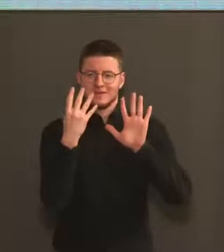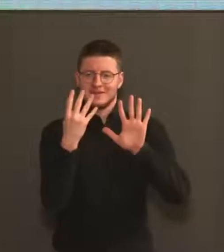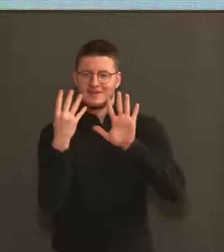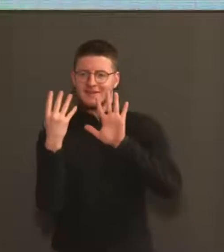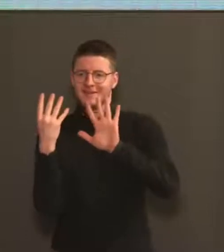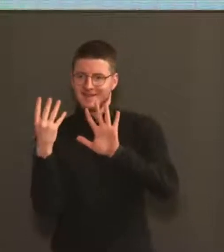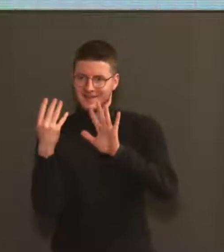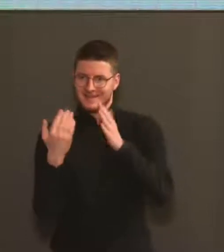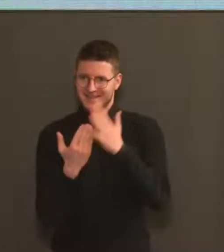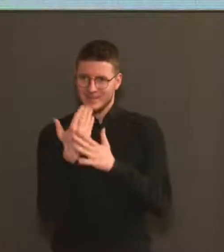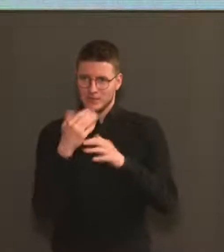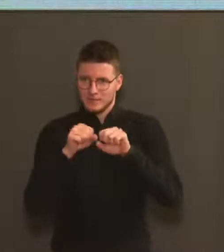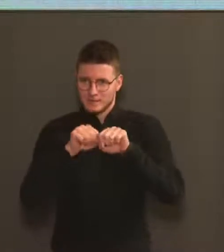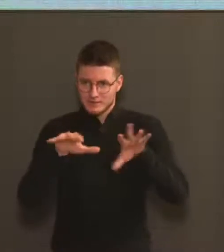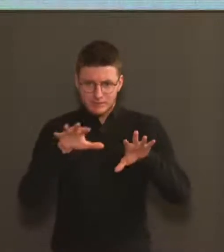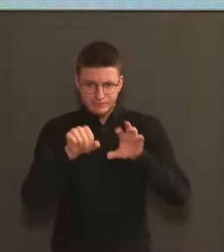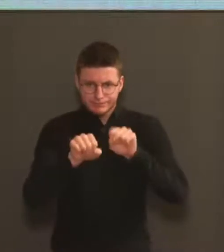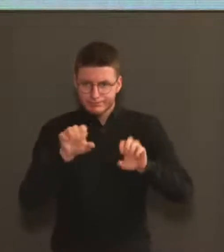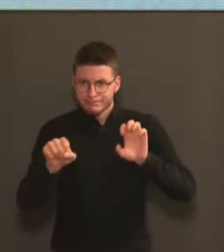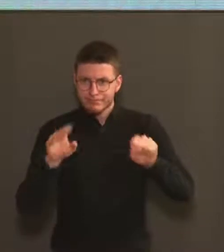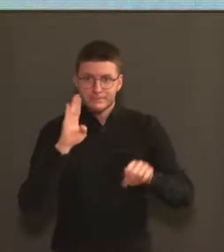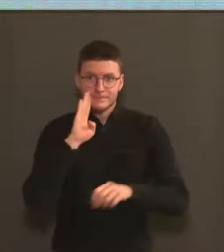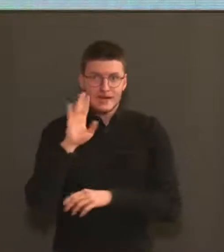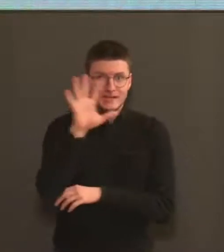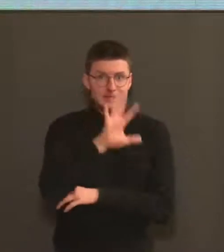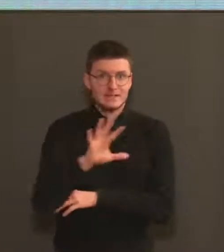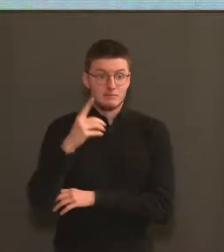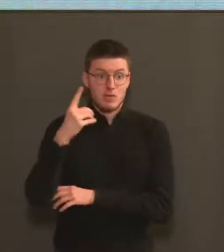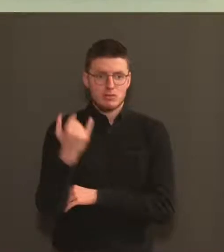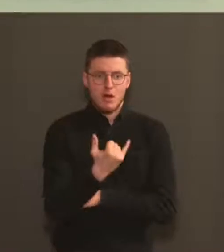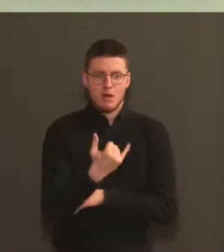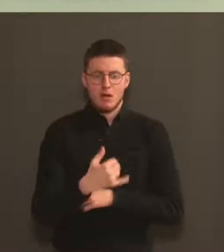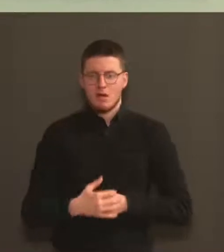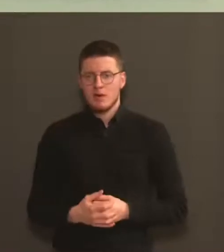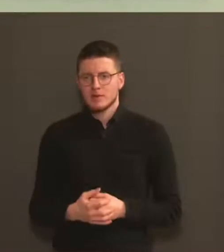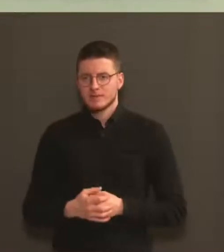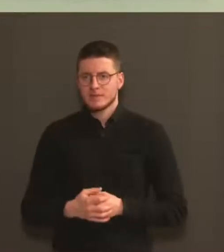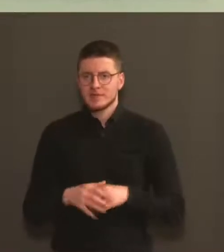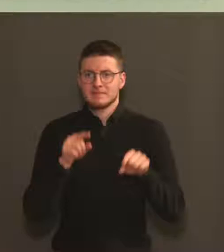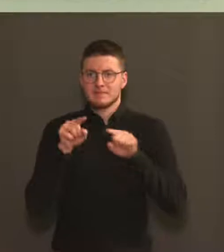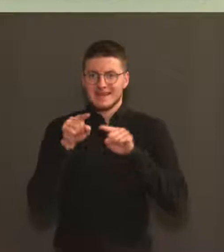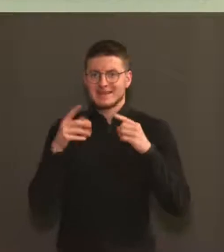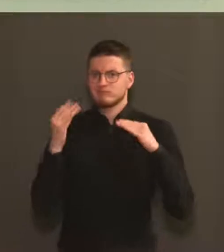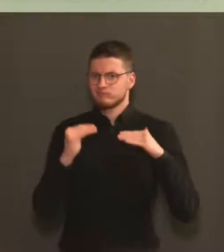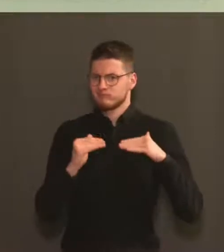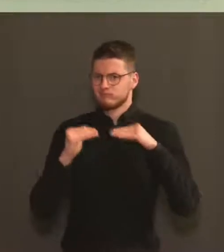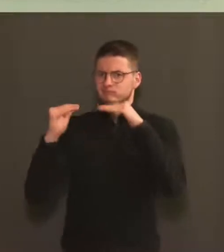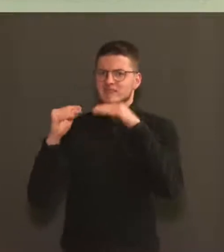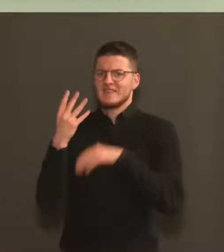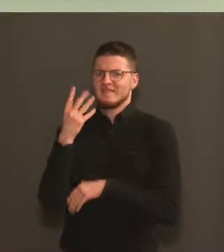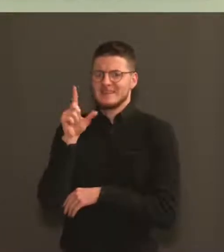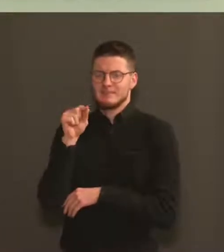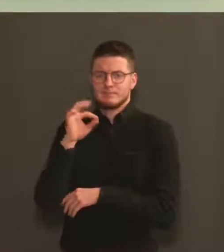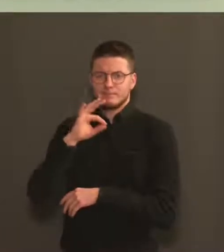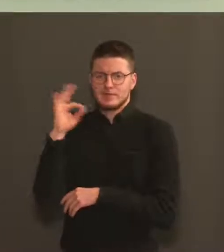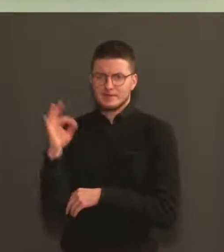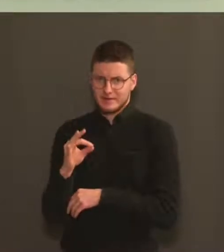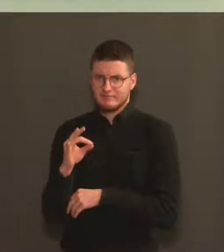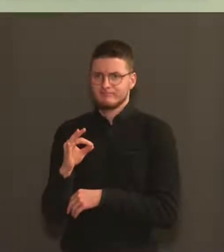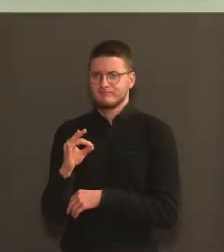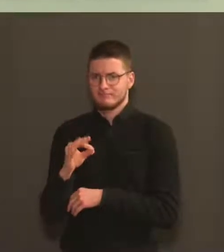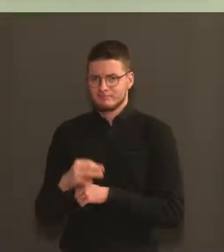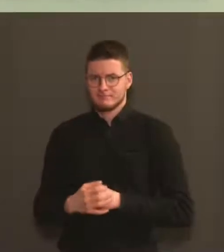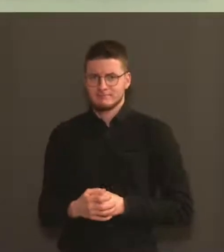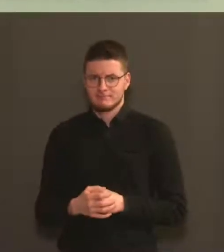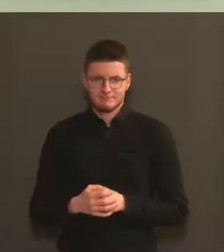2099 nieuwe besmettingen per dag vastgesteld. Dat is een toename van 14% op